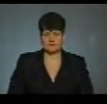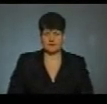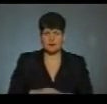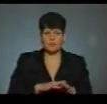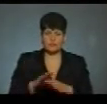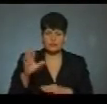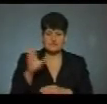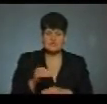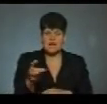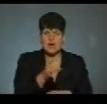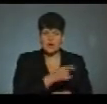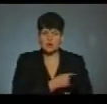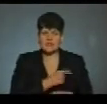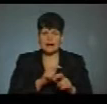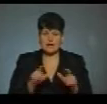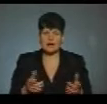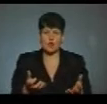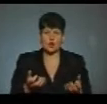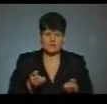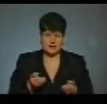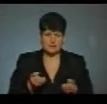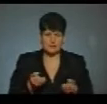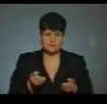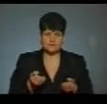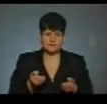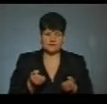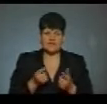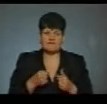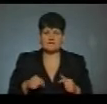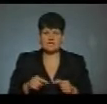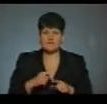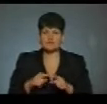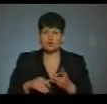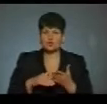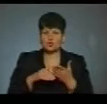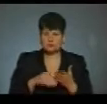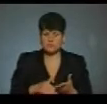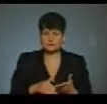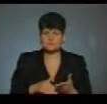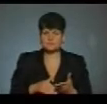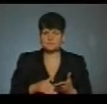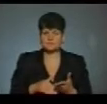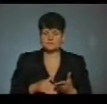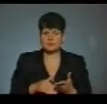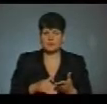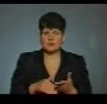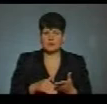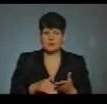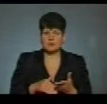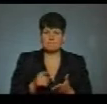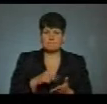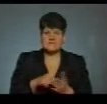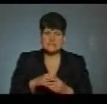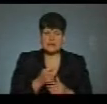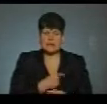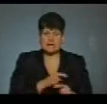Абсолютно всі районні лікарні отримали відділи швидкої допомоги, екстреної, вірніше, отримали міські